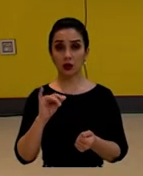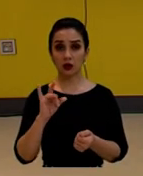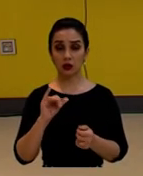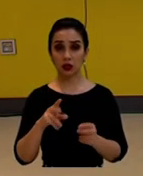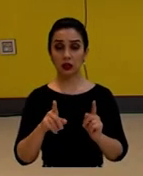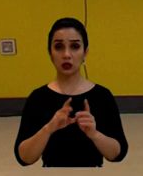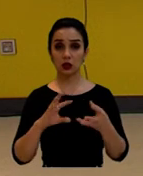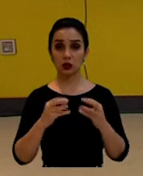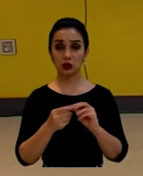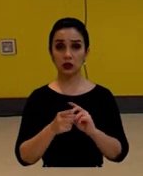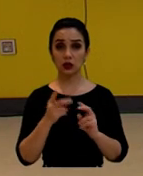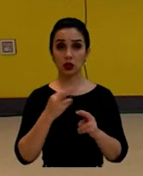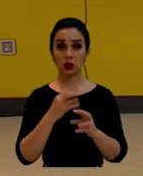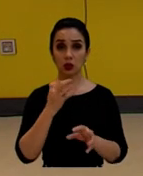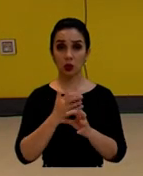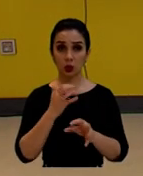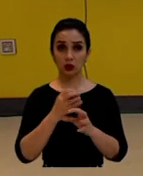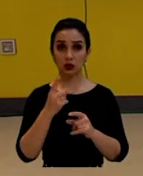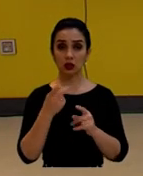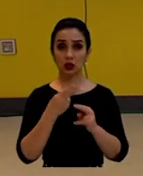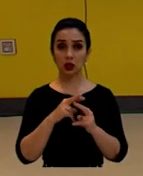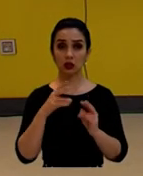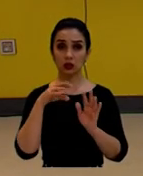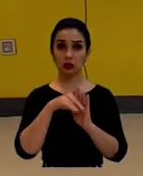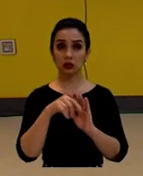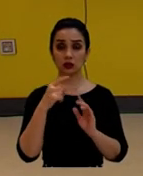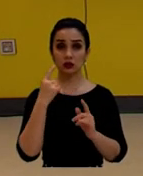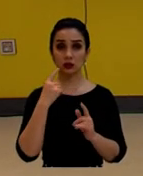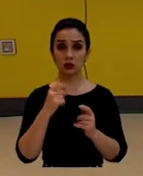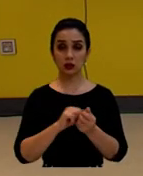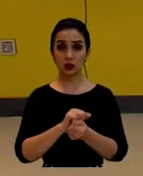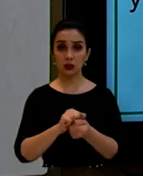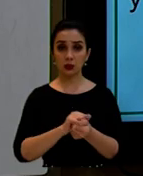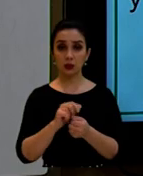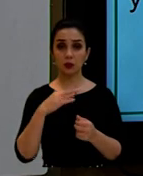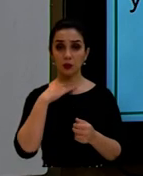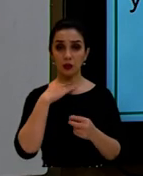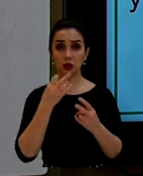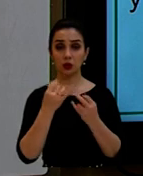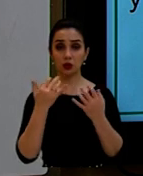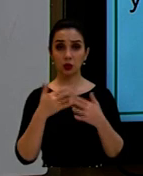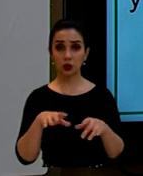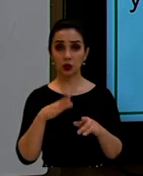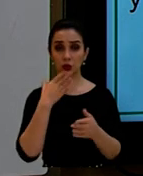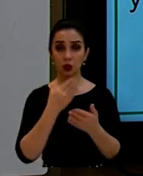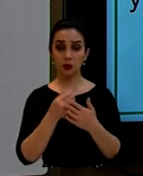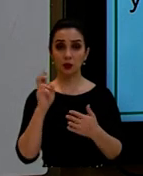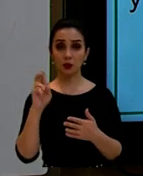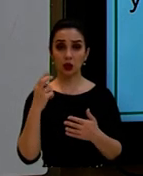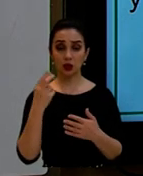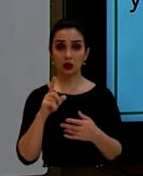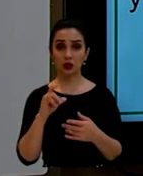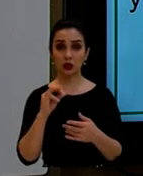результате теменные кости, к которым прикреплялись жевательные мышцы, утратили свое